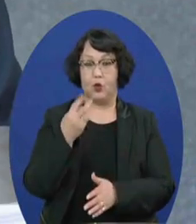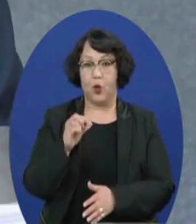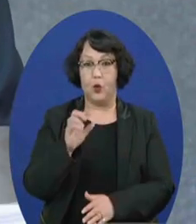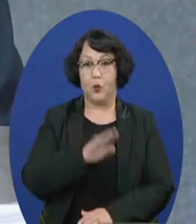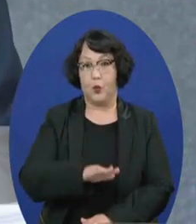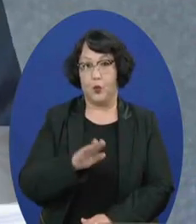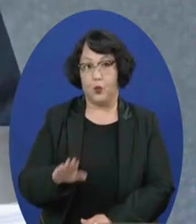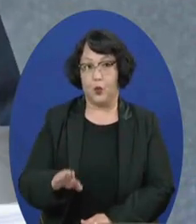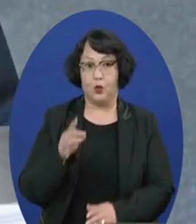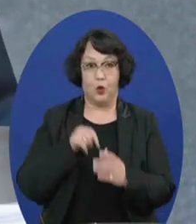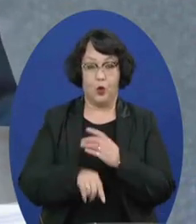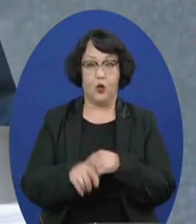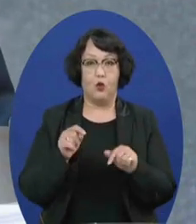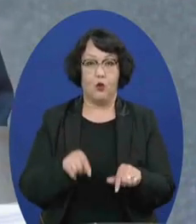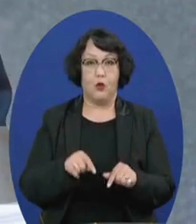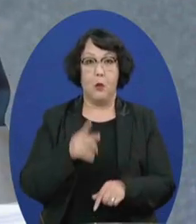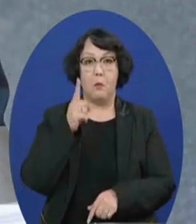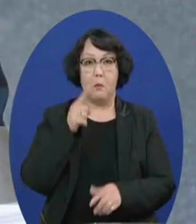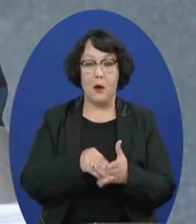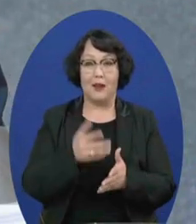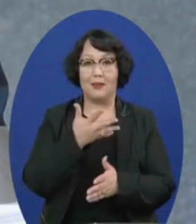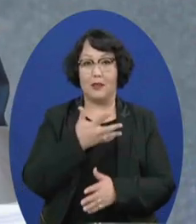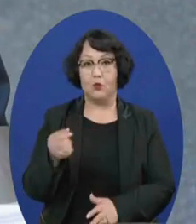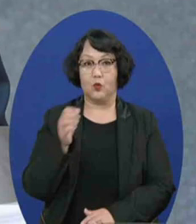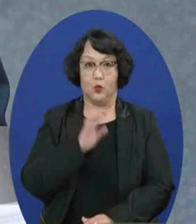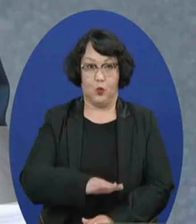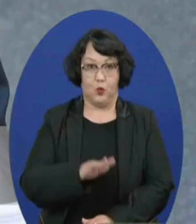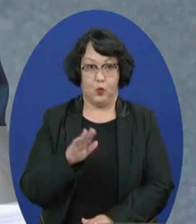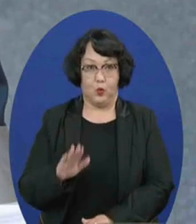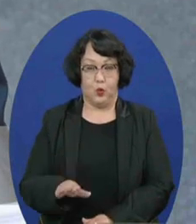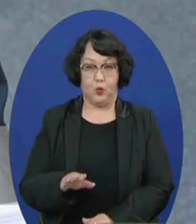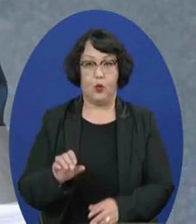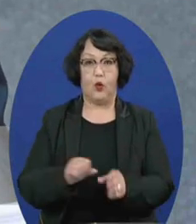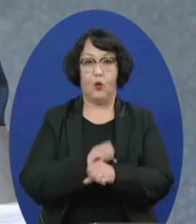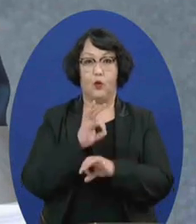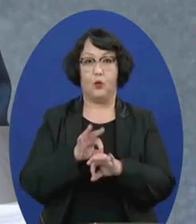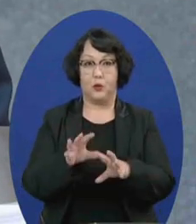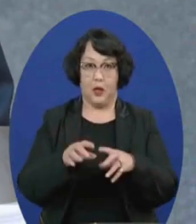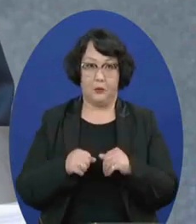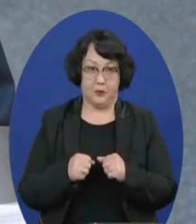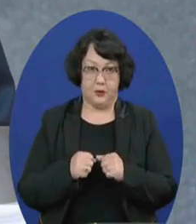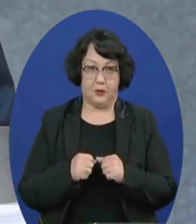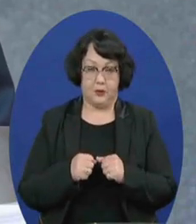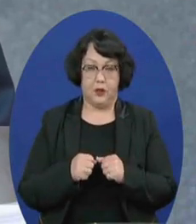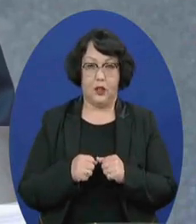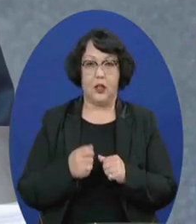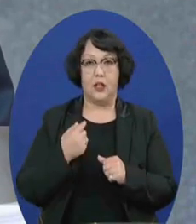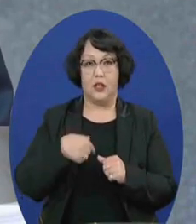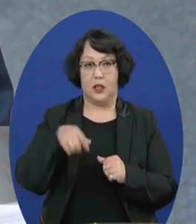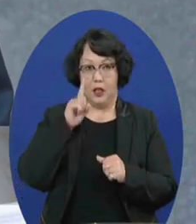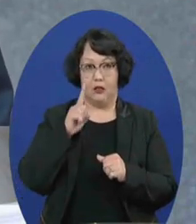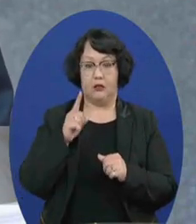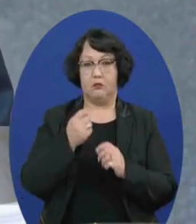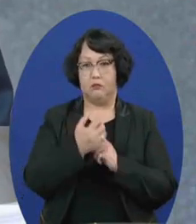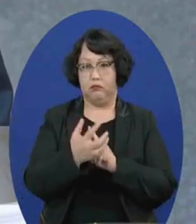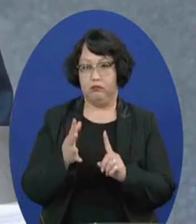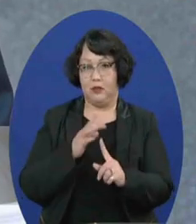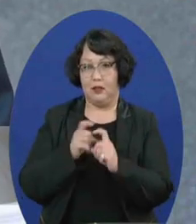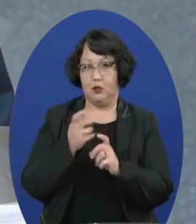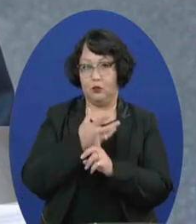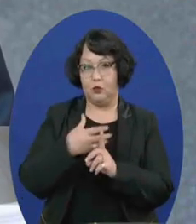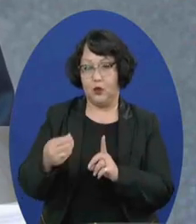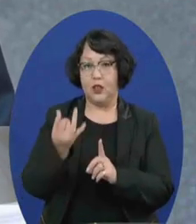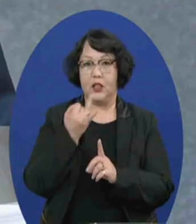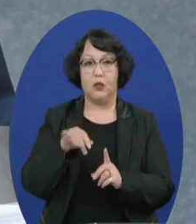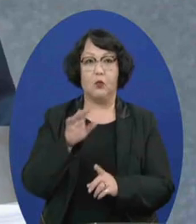40,420 хүүхдүүдээс өнөөдрийн байдлаар ямар ч байсан 1500 орчим хүүхд маань одоо халдвар авсан. Нэгдүгээр хавьталттай ойрхон гэдэг нь